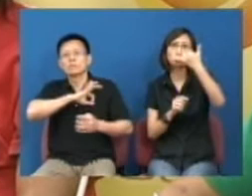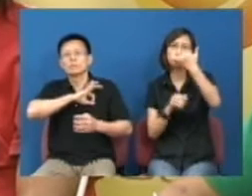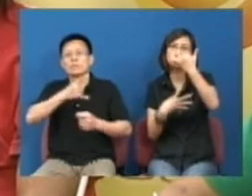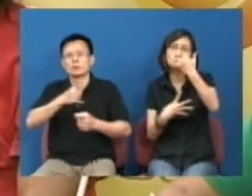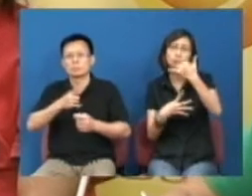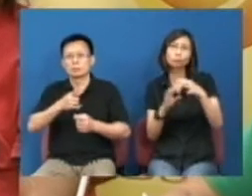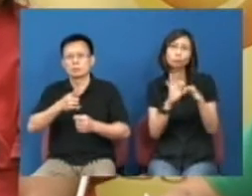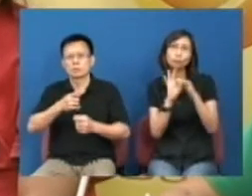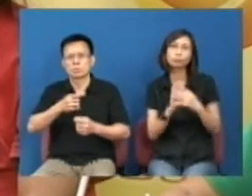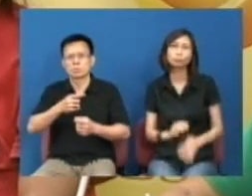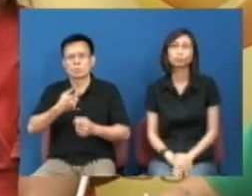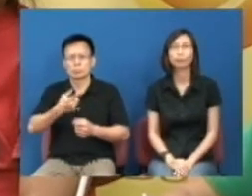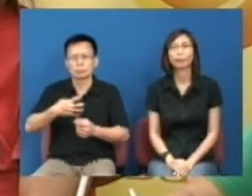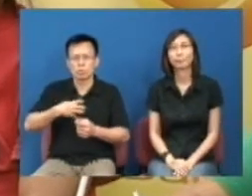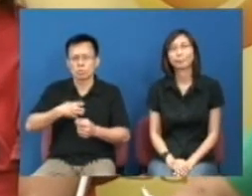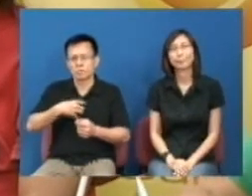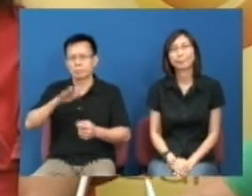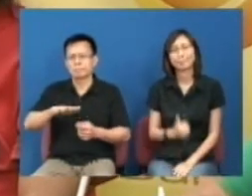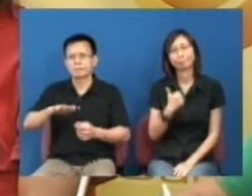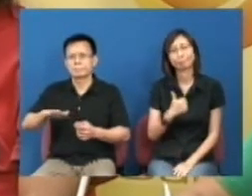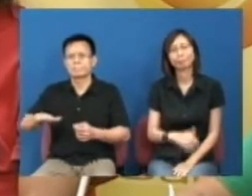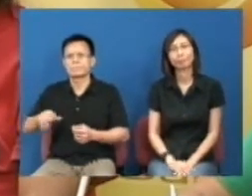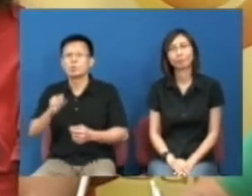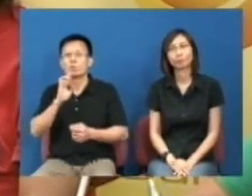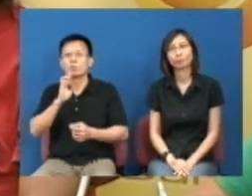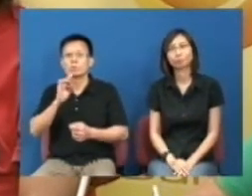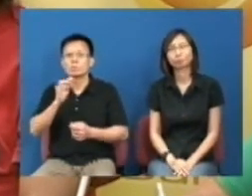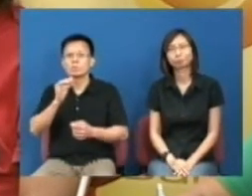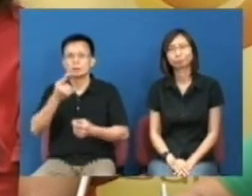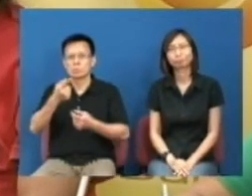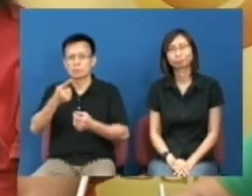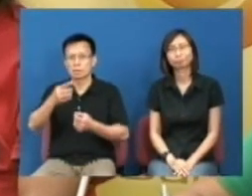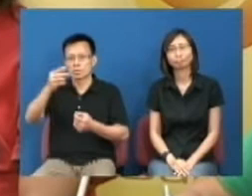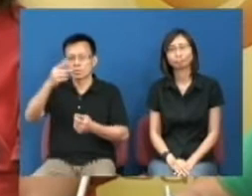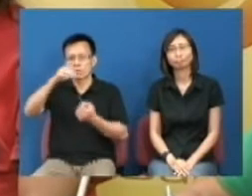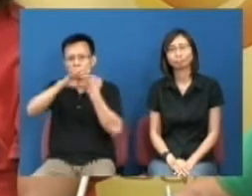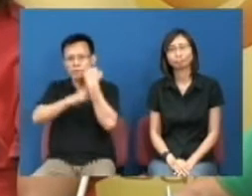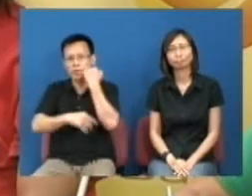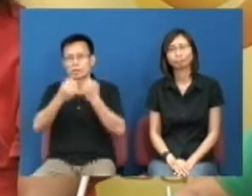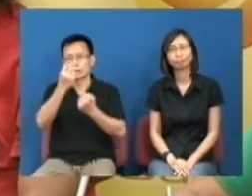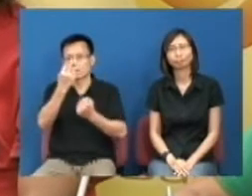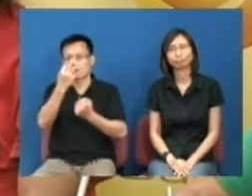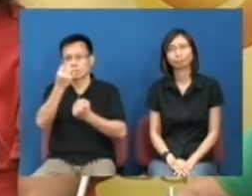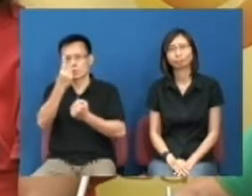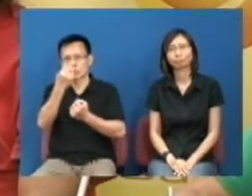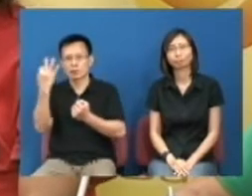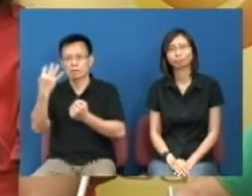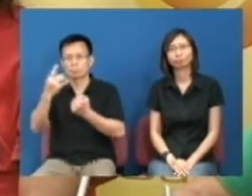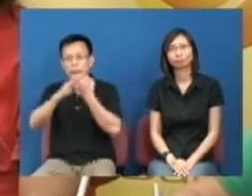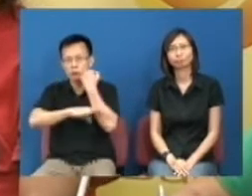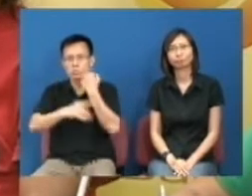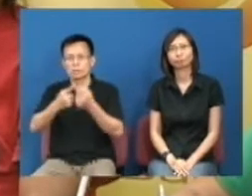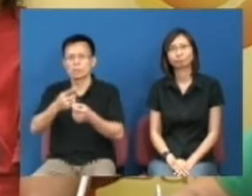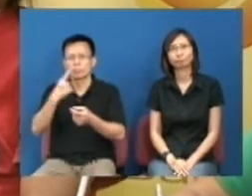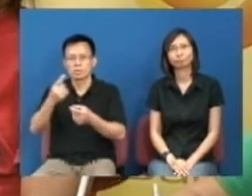個觸覺好慢咯。譬如好似二十三條咁樣，我覺得今屆嘅主題其實臨